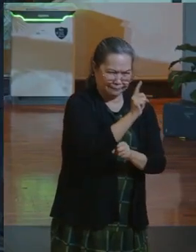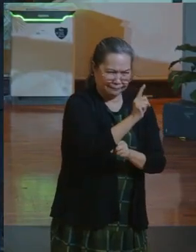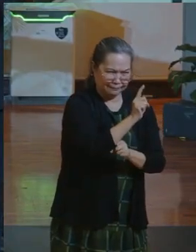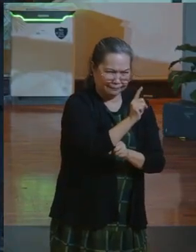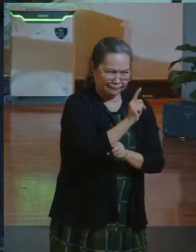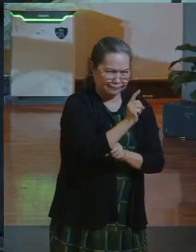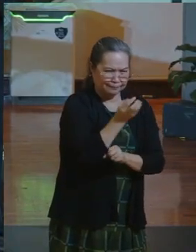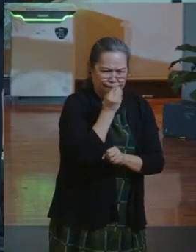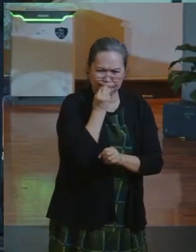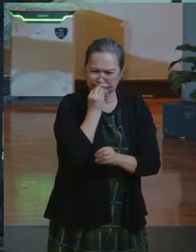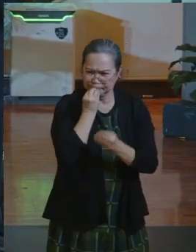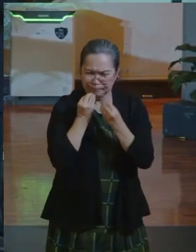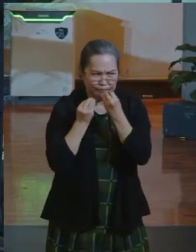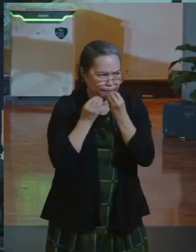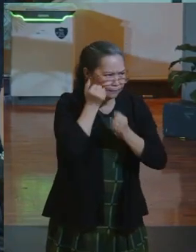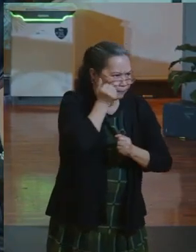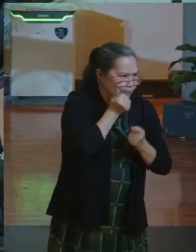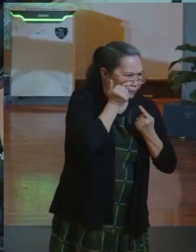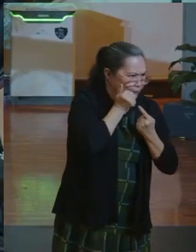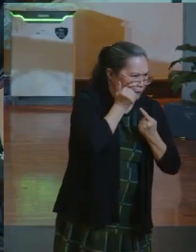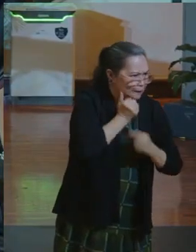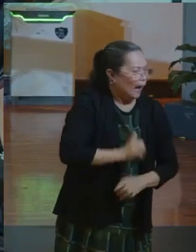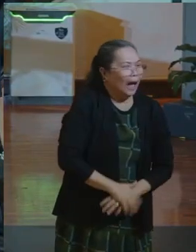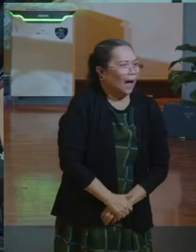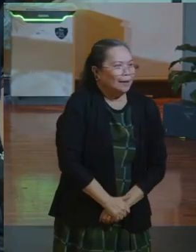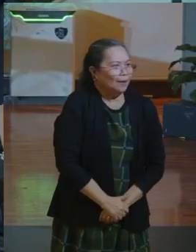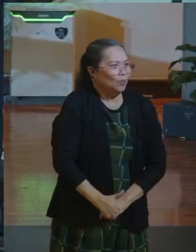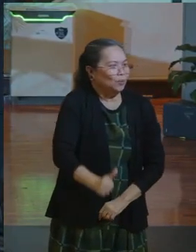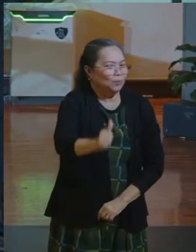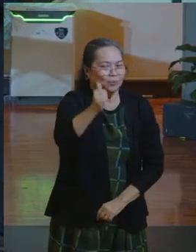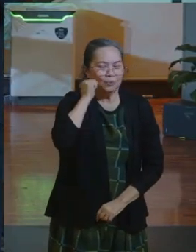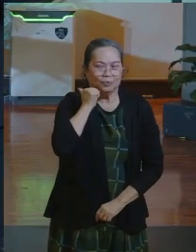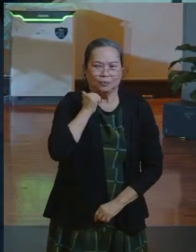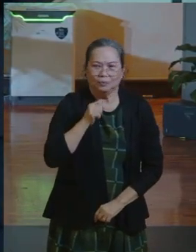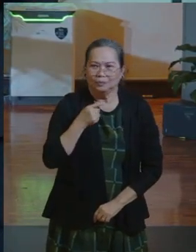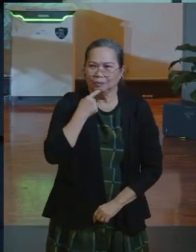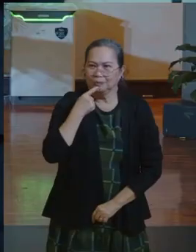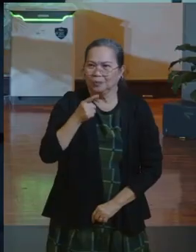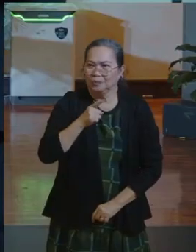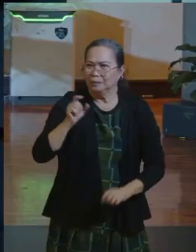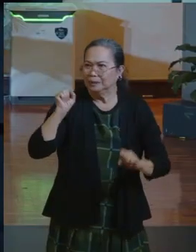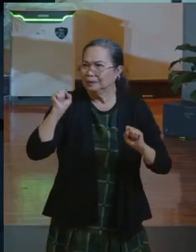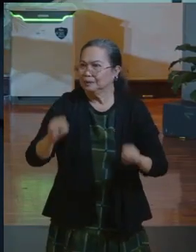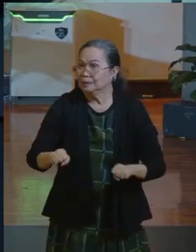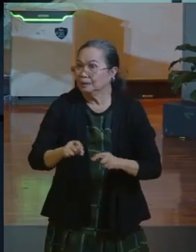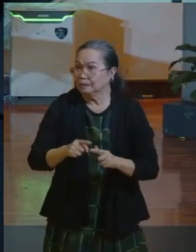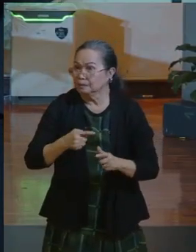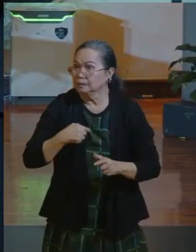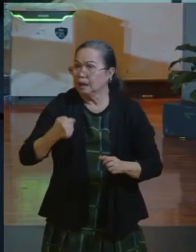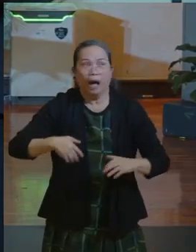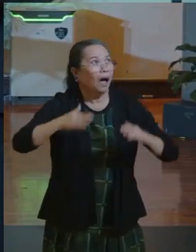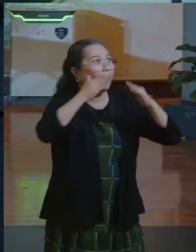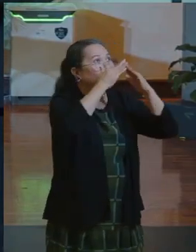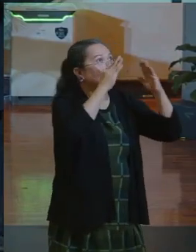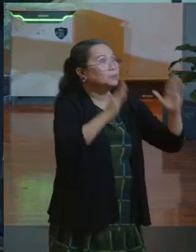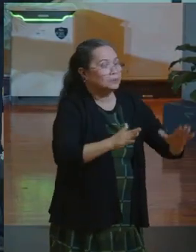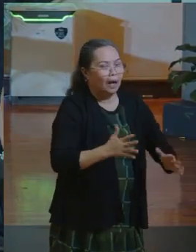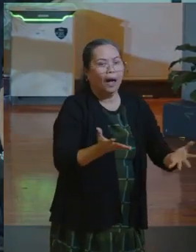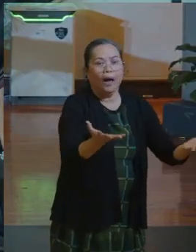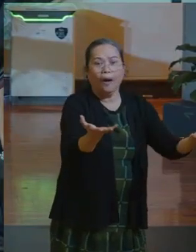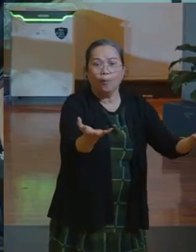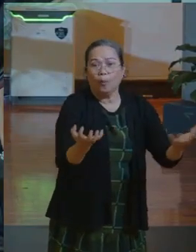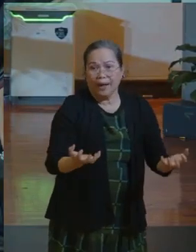ating kakainin sa araw-araw. Ayaw natin na nawawalan tayo ng kakayanan na magkaroon mo ng tiraha. Gusto